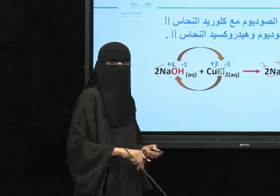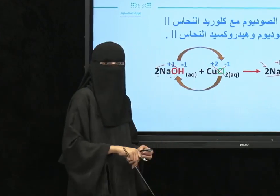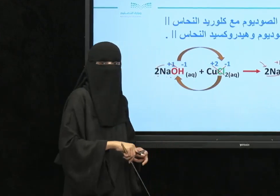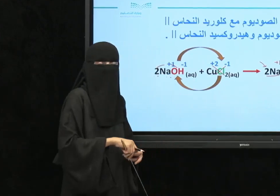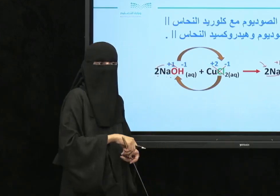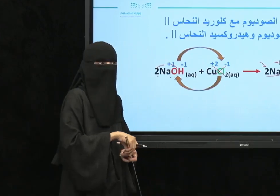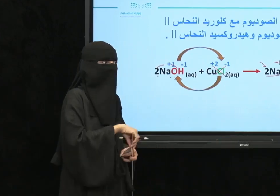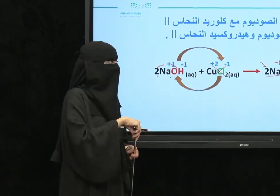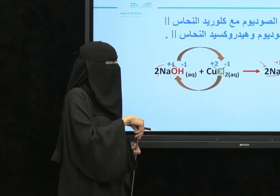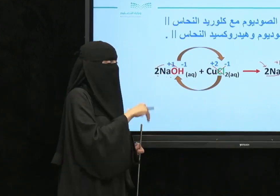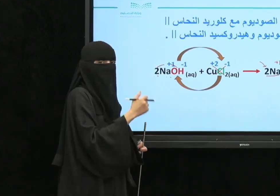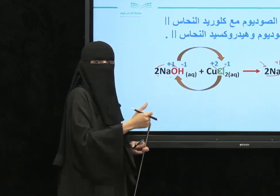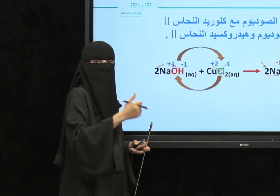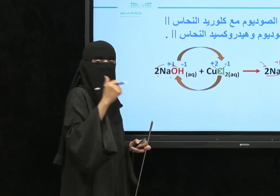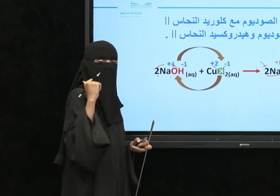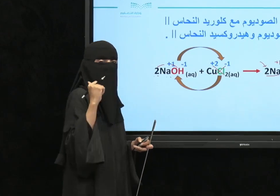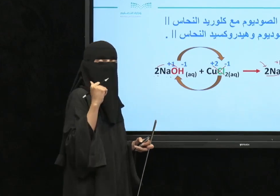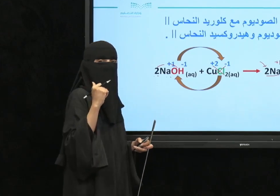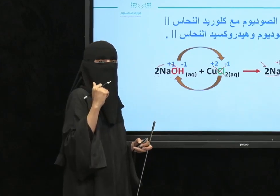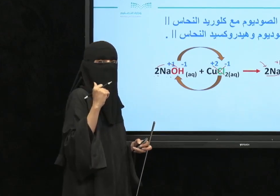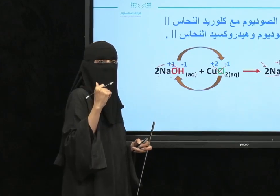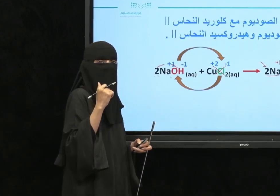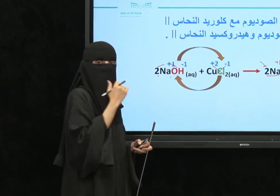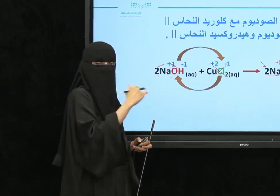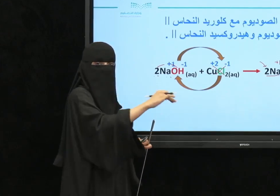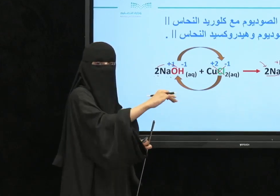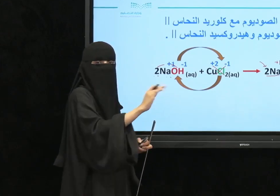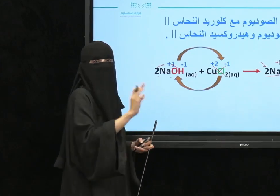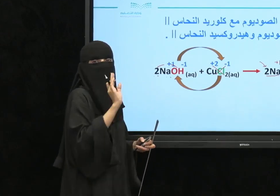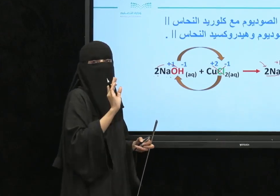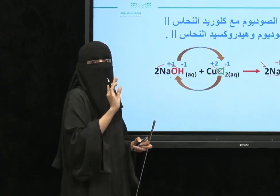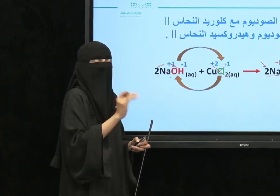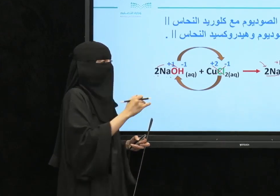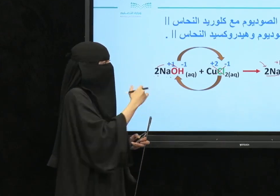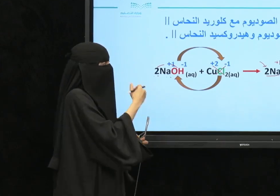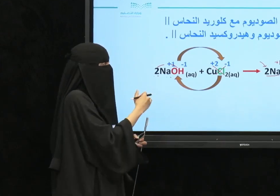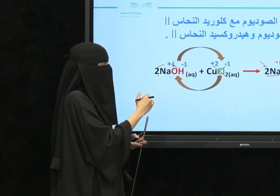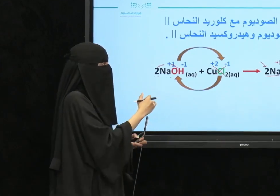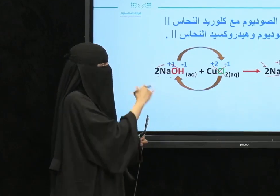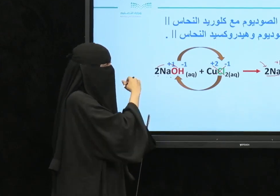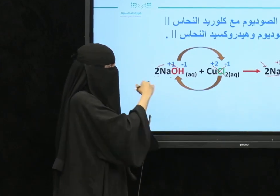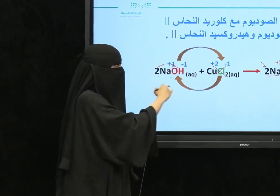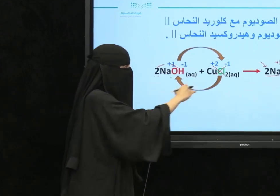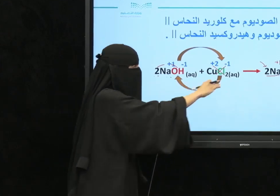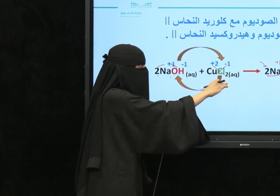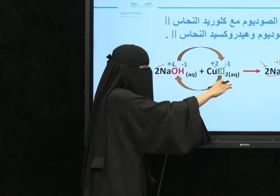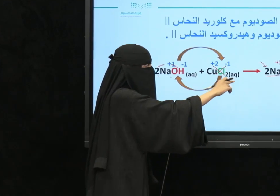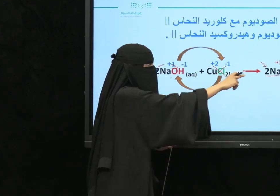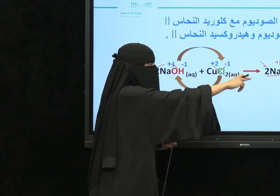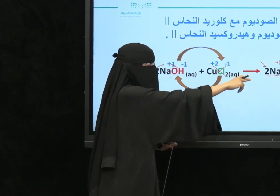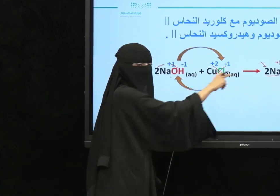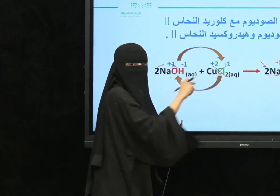أيضا راسب. إذن في المعادلة الأولى نتج مع المحاليل ماء، في المعادلة الثانية نتج